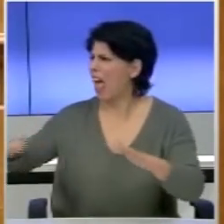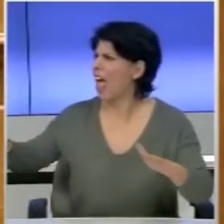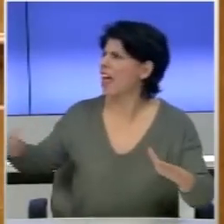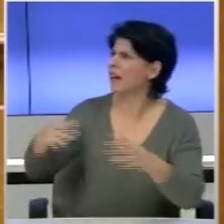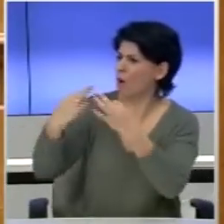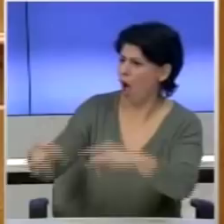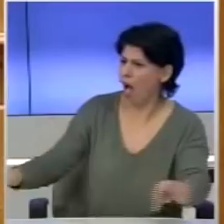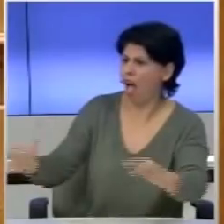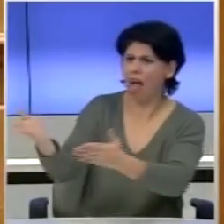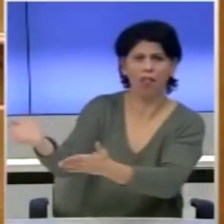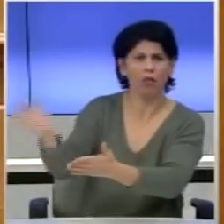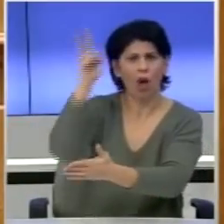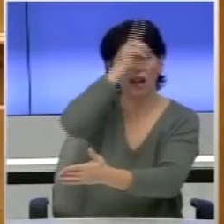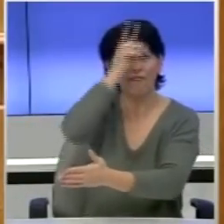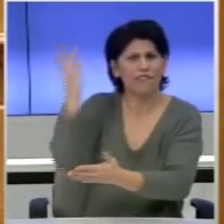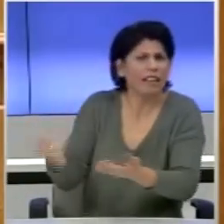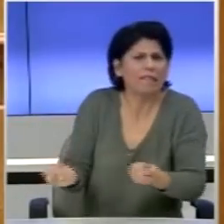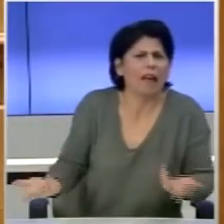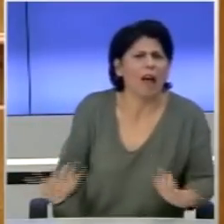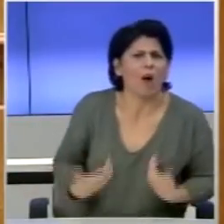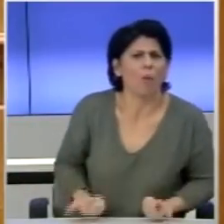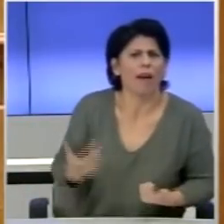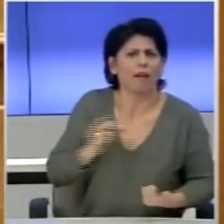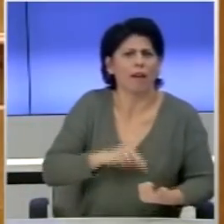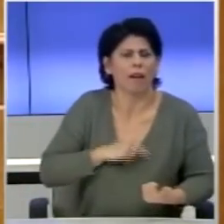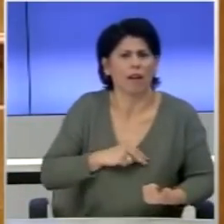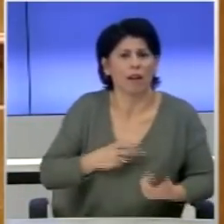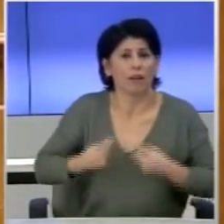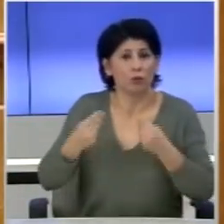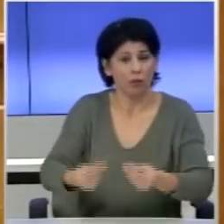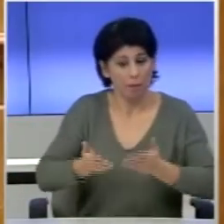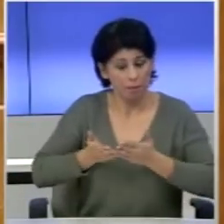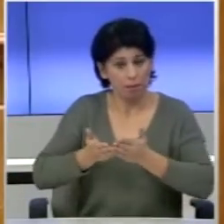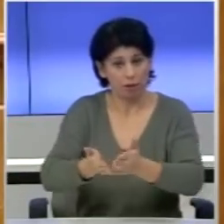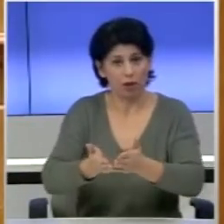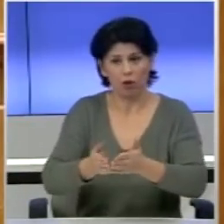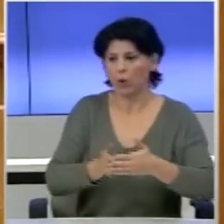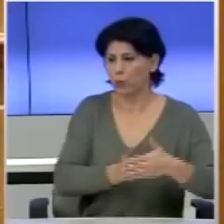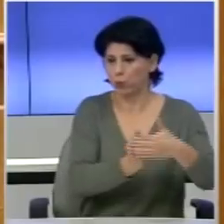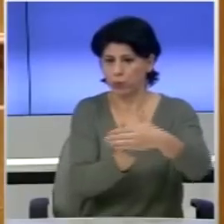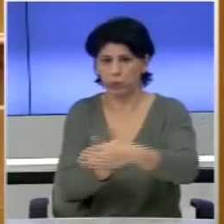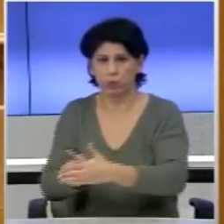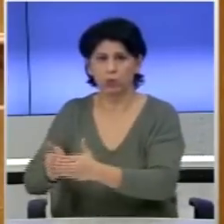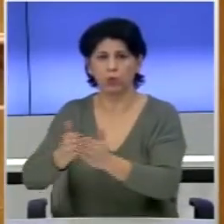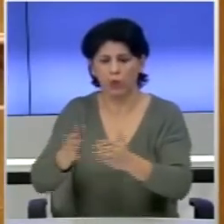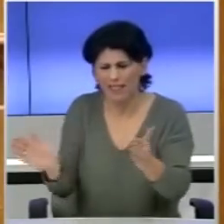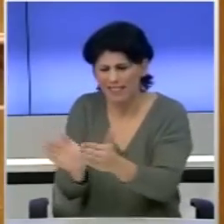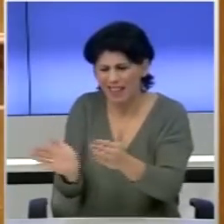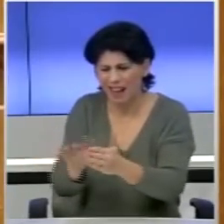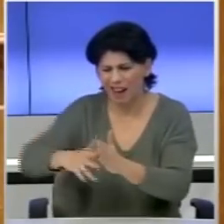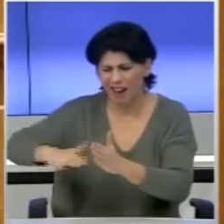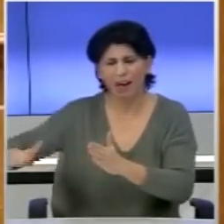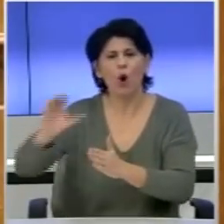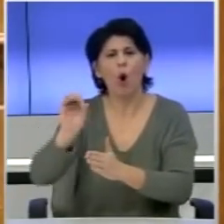Σαουδικής Αραβίας? Βλέπουμε ακόμη να παραχωρείται ελληνική φρεγάτα για περιπολίες στα στενά του Ορμούζ, να